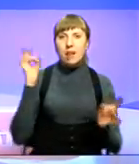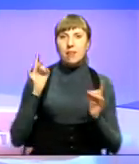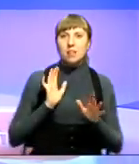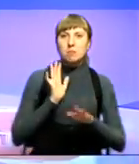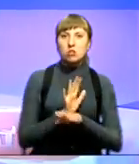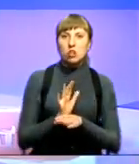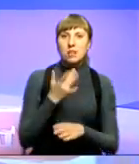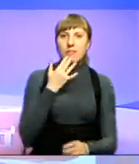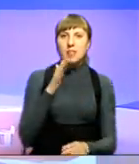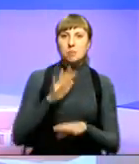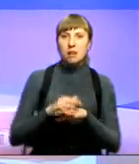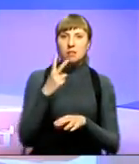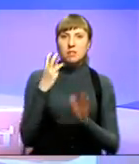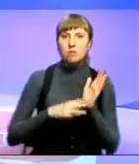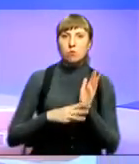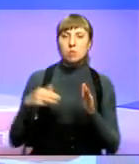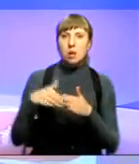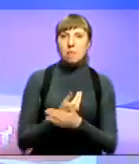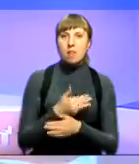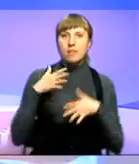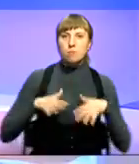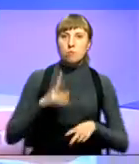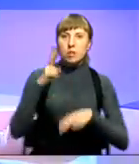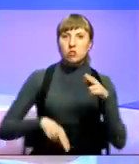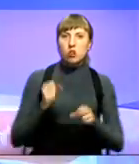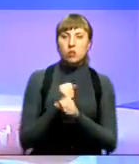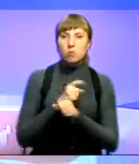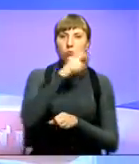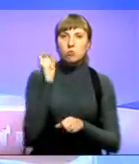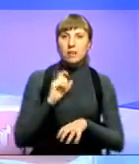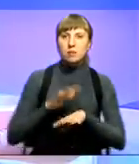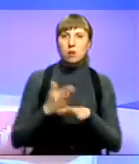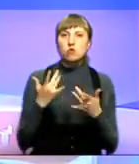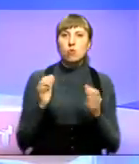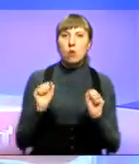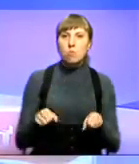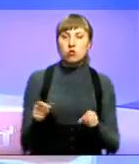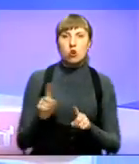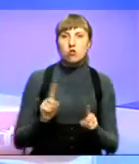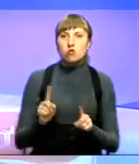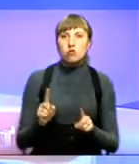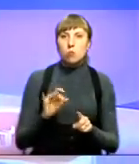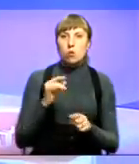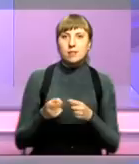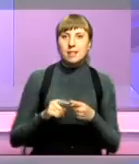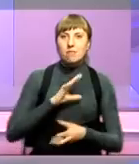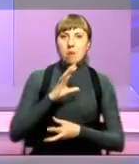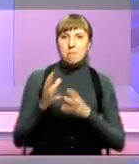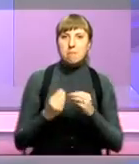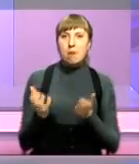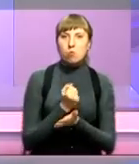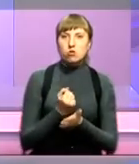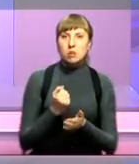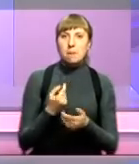Украины 280. Опять в Крыму прекращают работу украинские банки. Сколько можно? И что из этого получится? Значит,